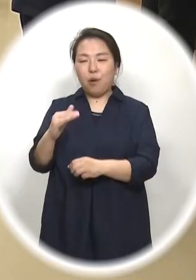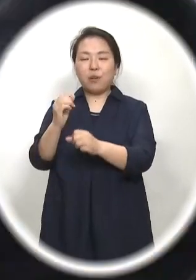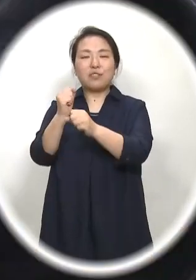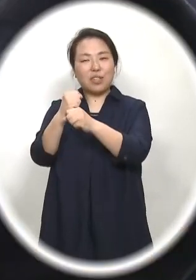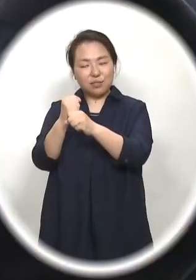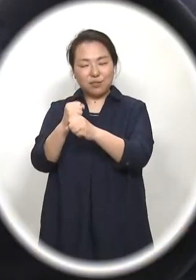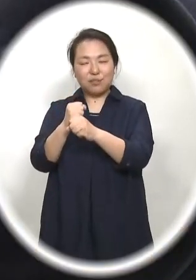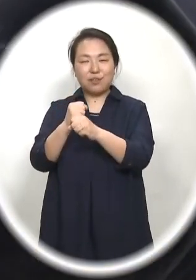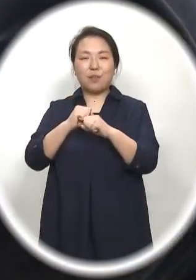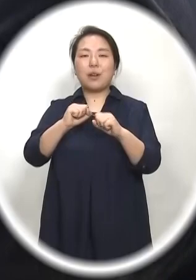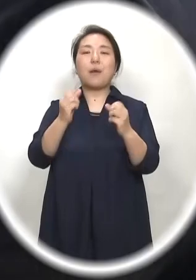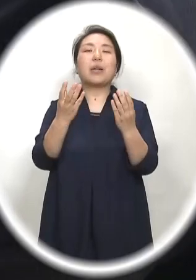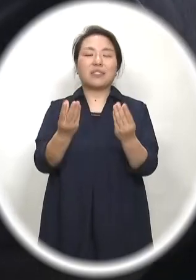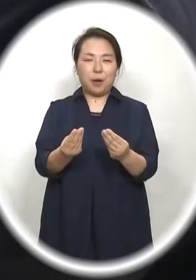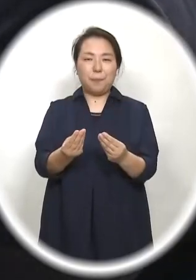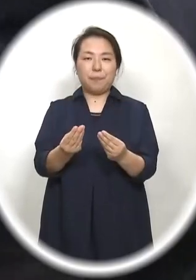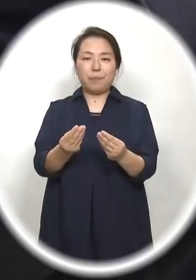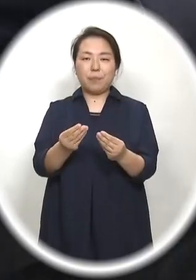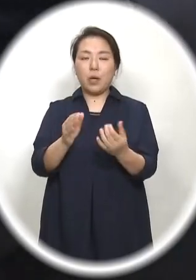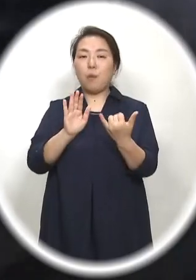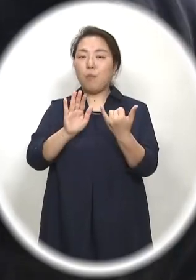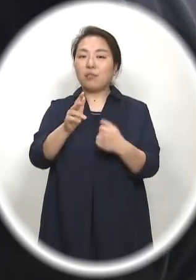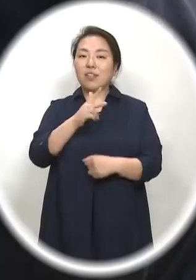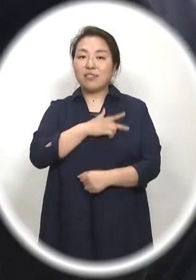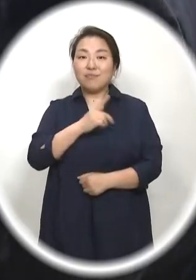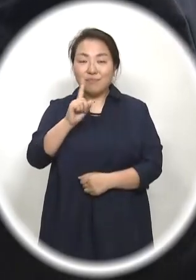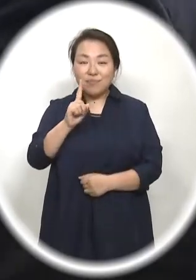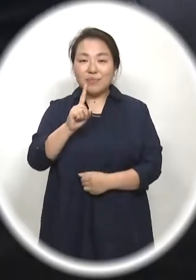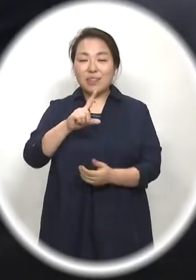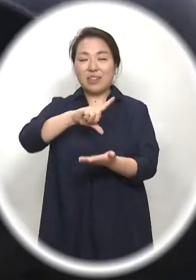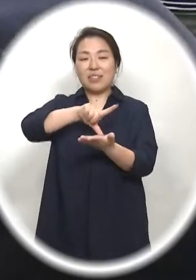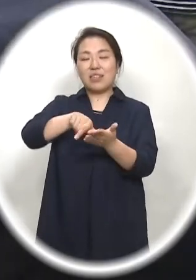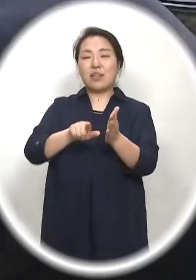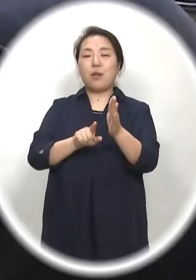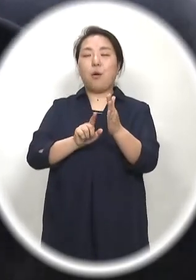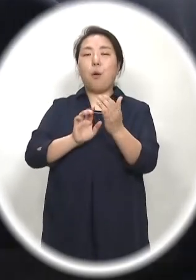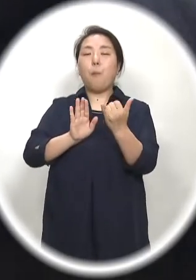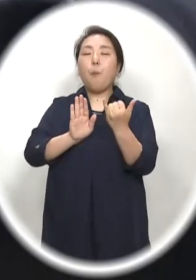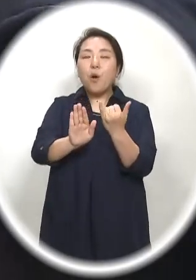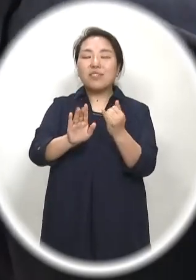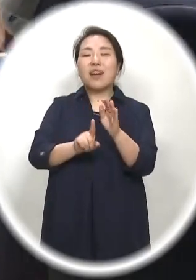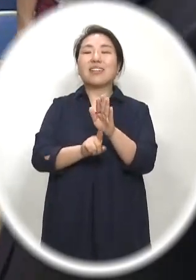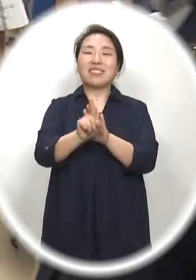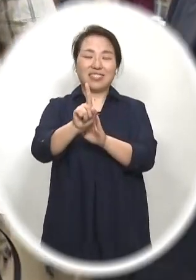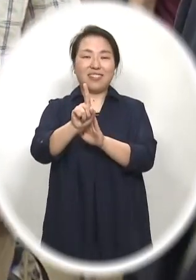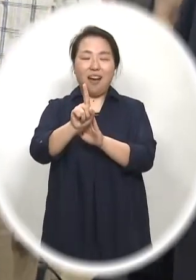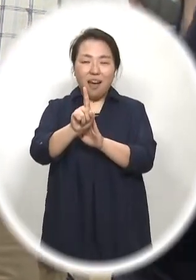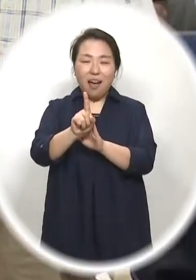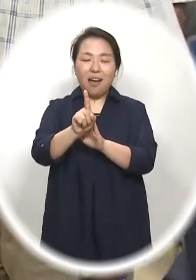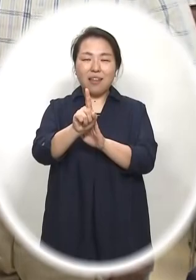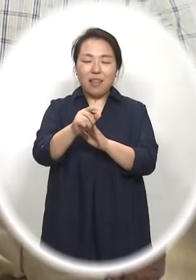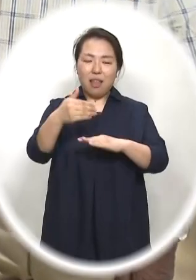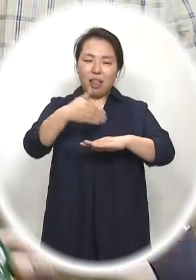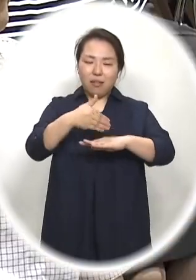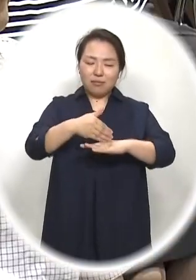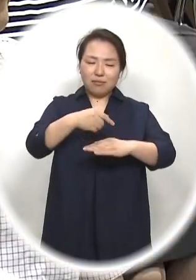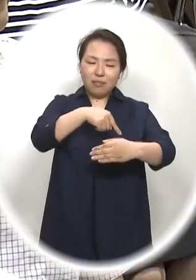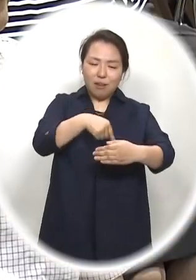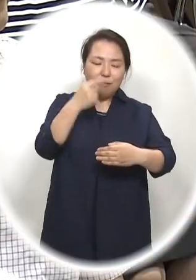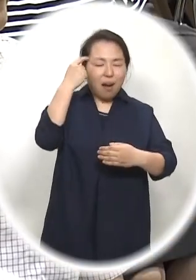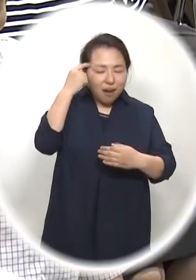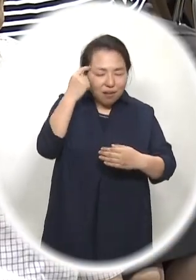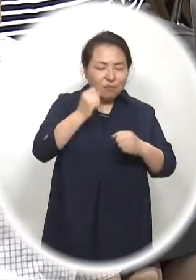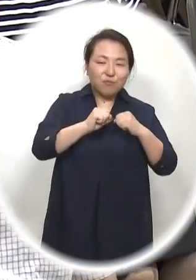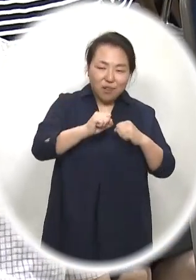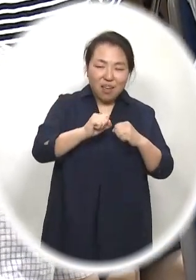ました。防災士とは地域の防災リーダーとして活躍し、防災訓練の企画運営